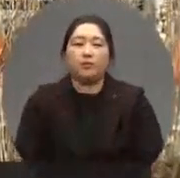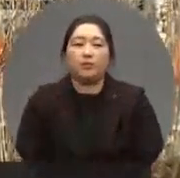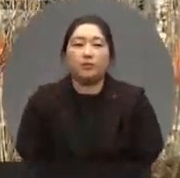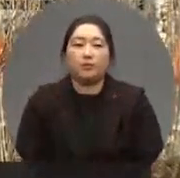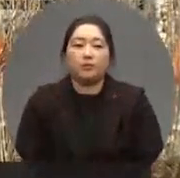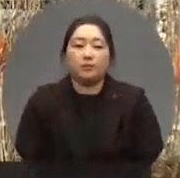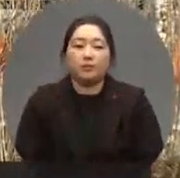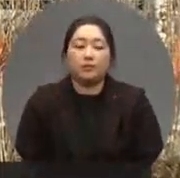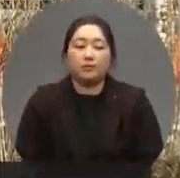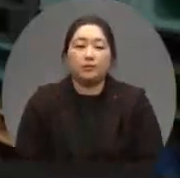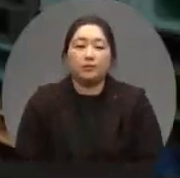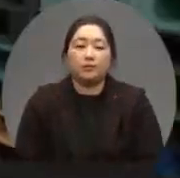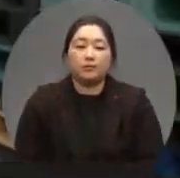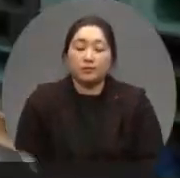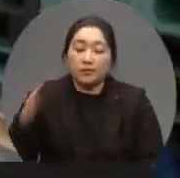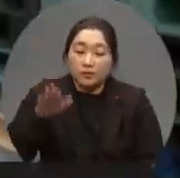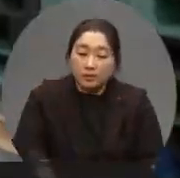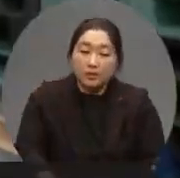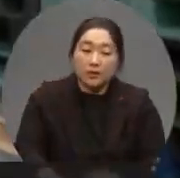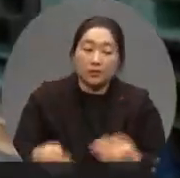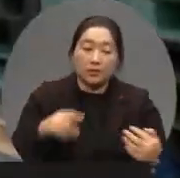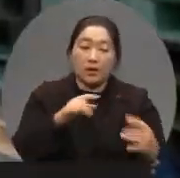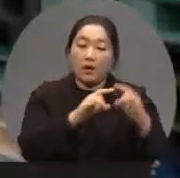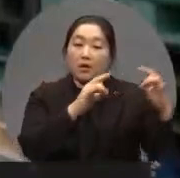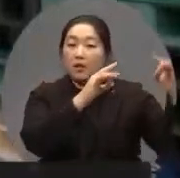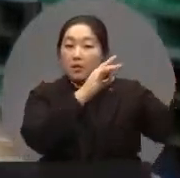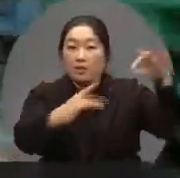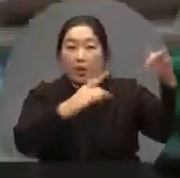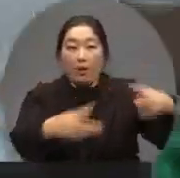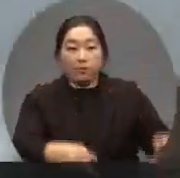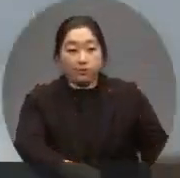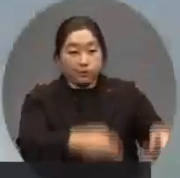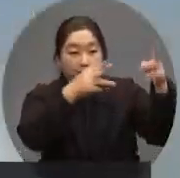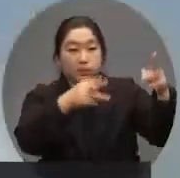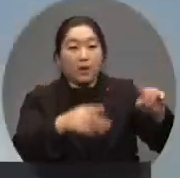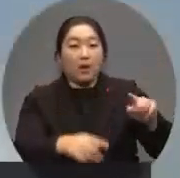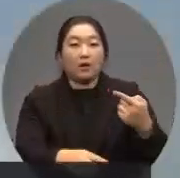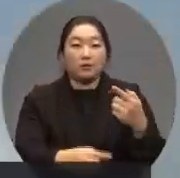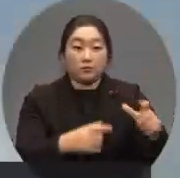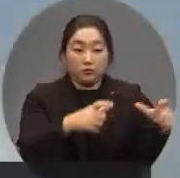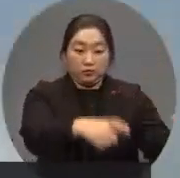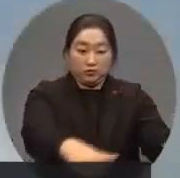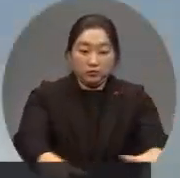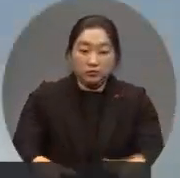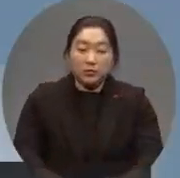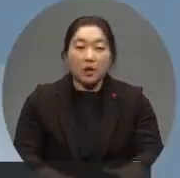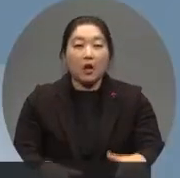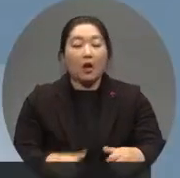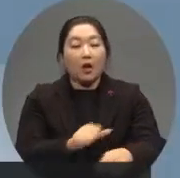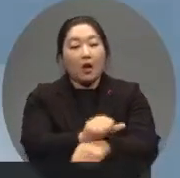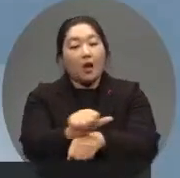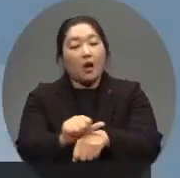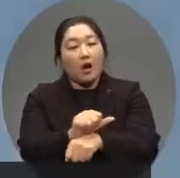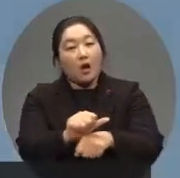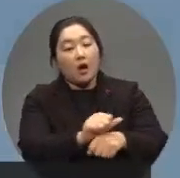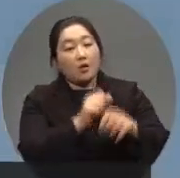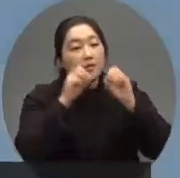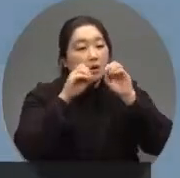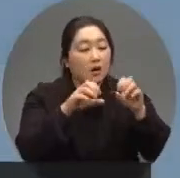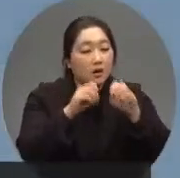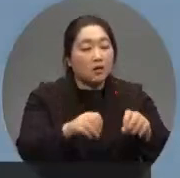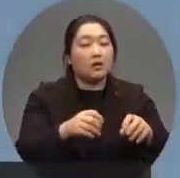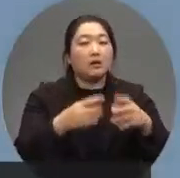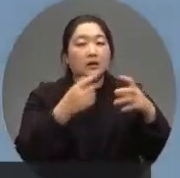않았습니다 하지만 도로변 통신선이 끊어지면서 백여 세대가 사는 인금 마을에 다섯 시간가량 유선 방송과